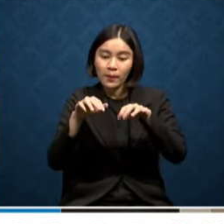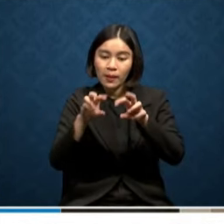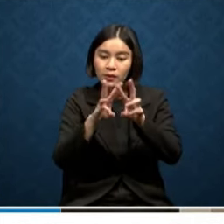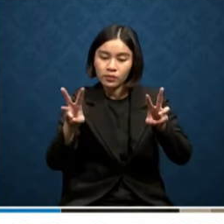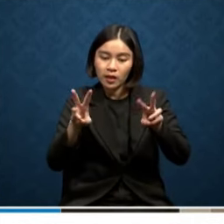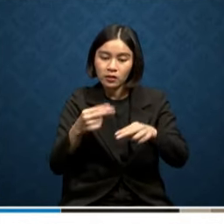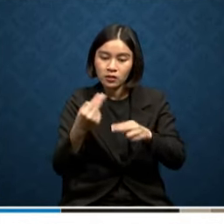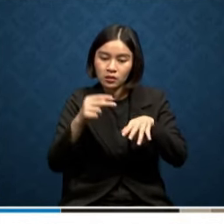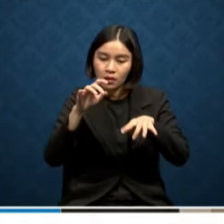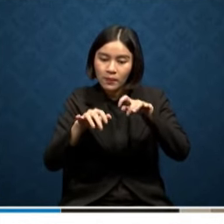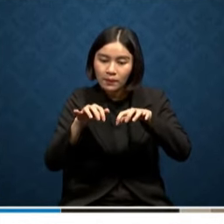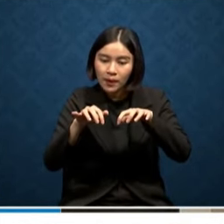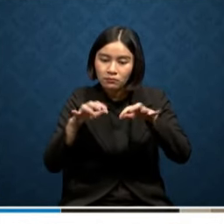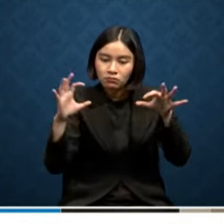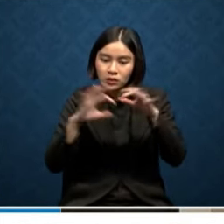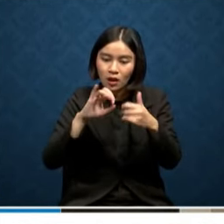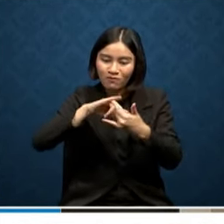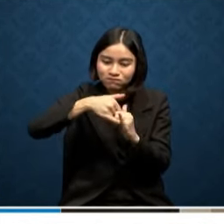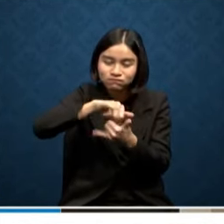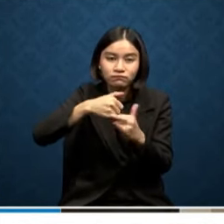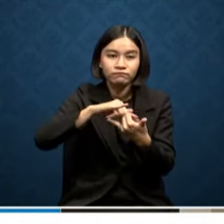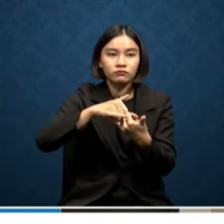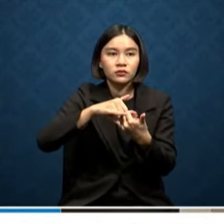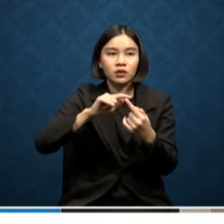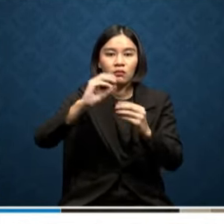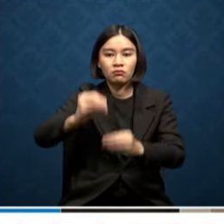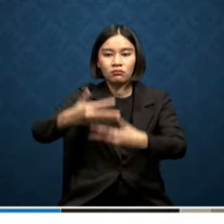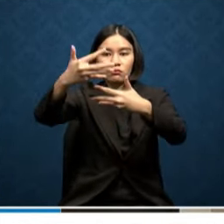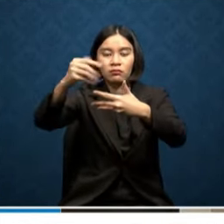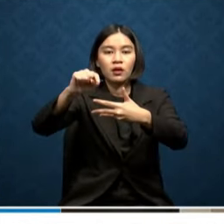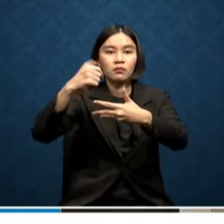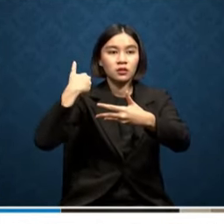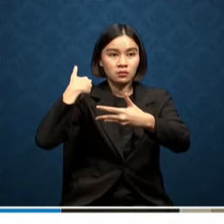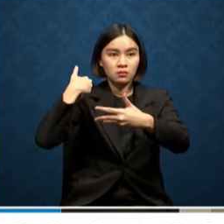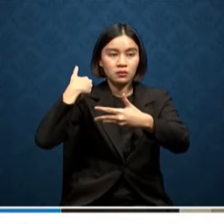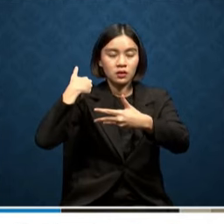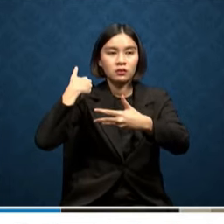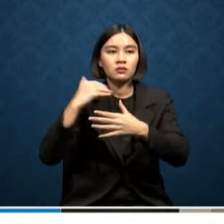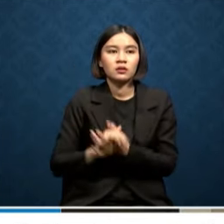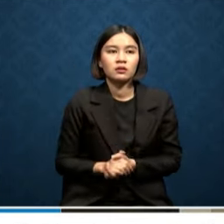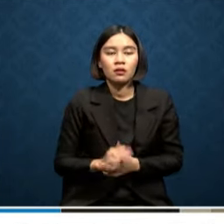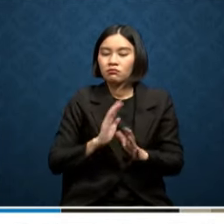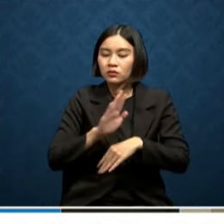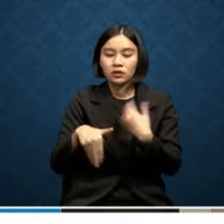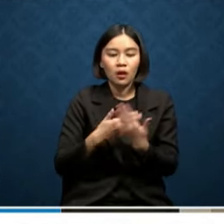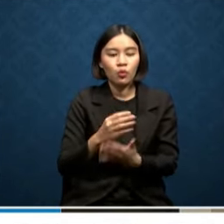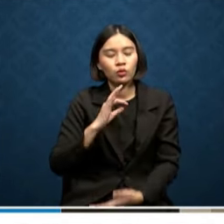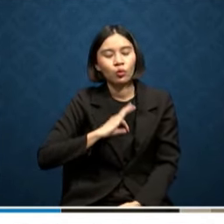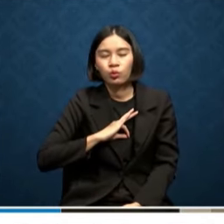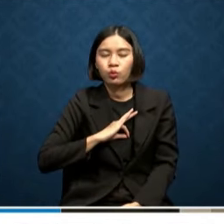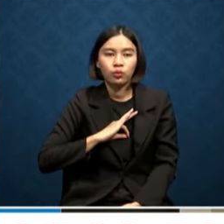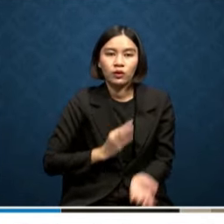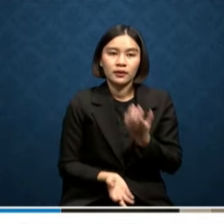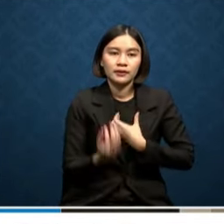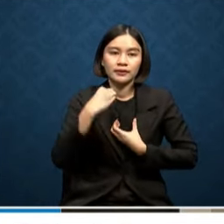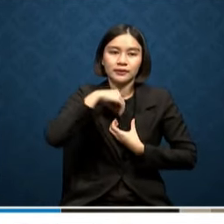น่ะเรื่องของการล่วงละเมิดทางเพศจะปรากฏขึ้นมาเลยแล้วมันก็เลยทำให้สิ่งเหล่านี้เป็นตราบาปที่ติด